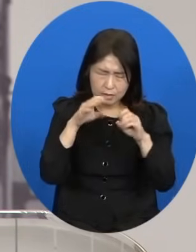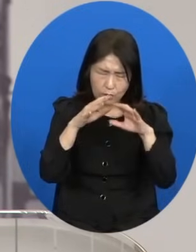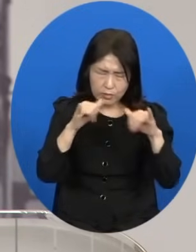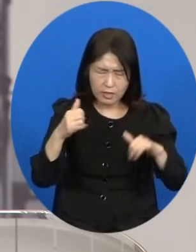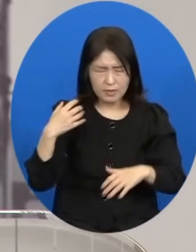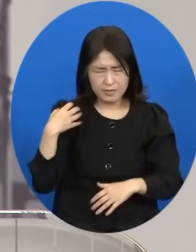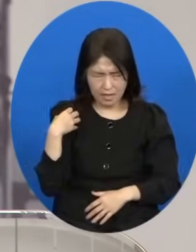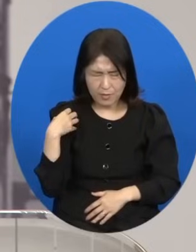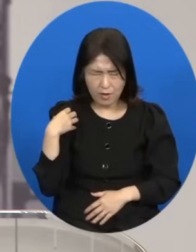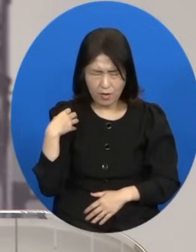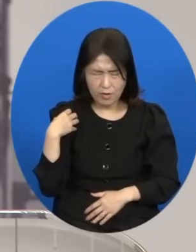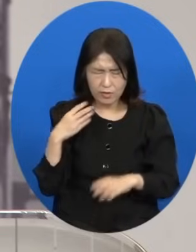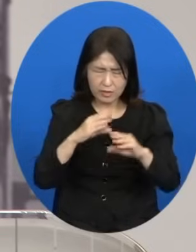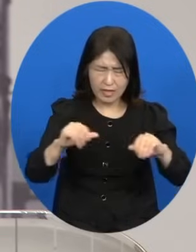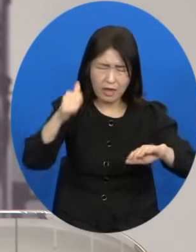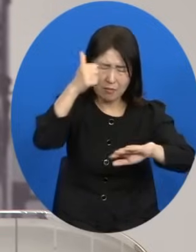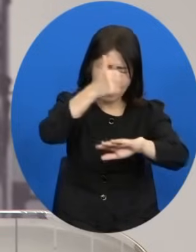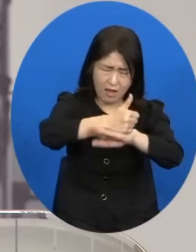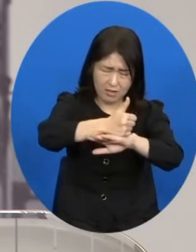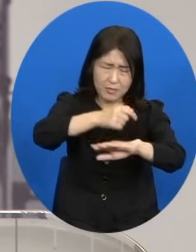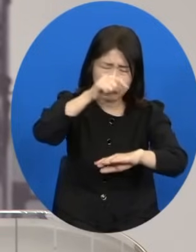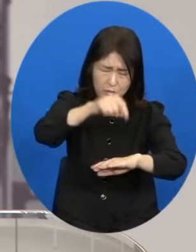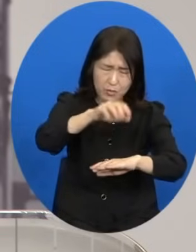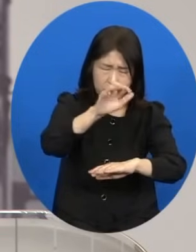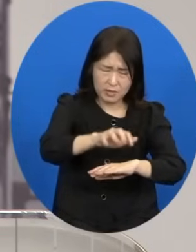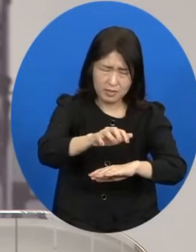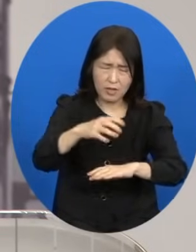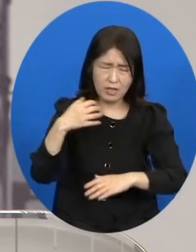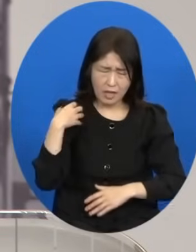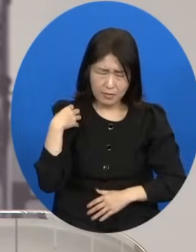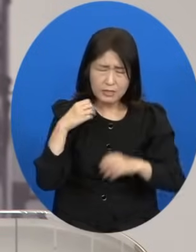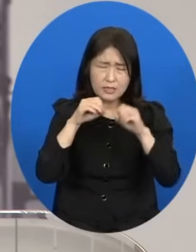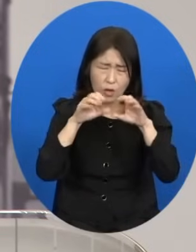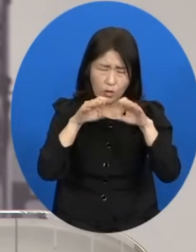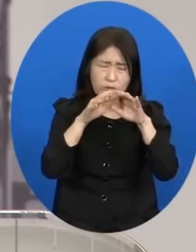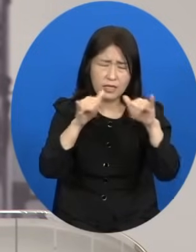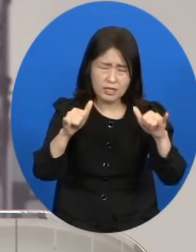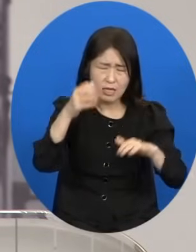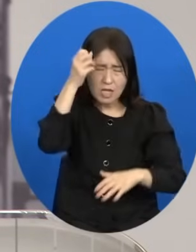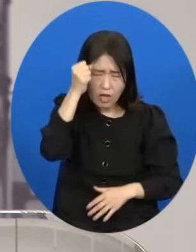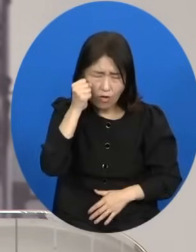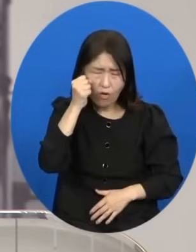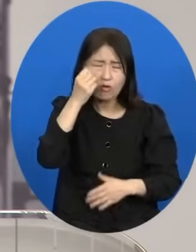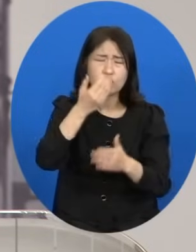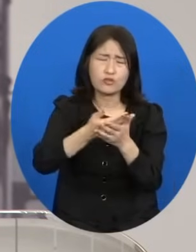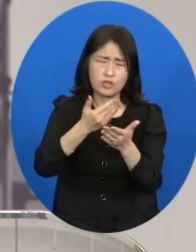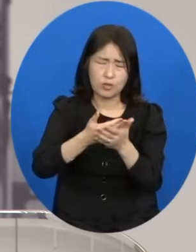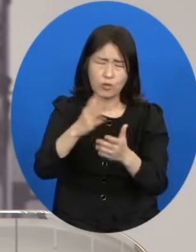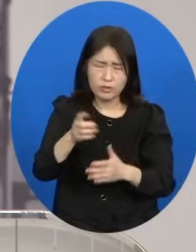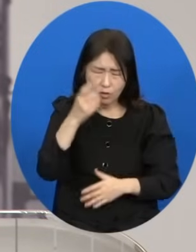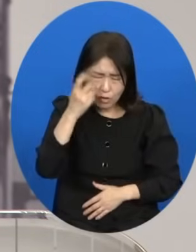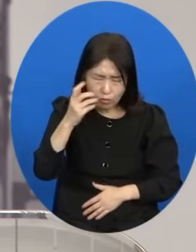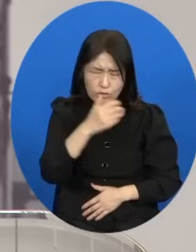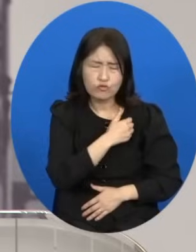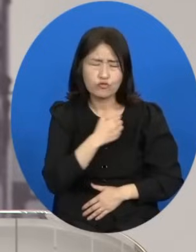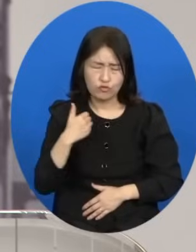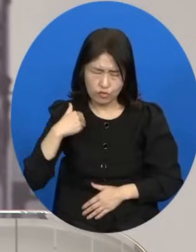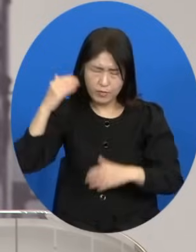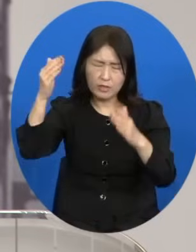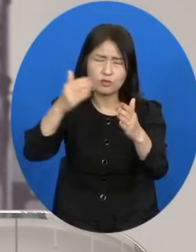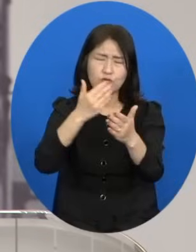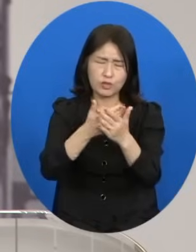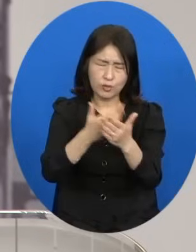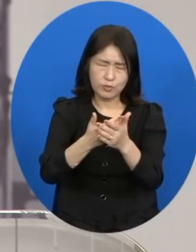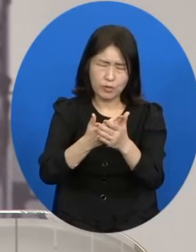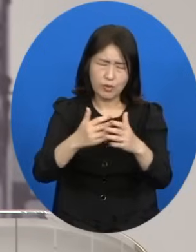지금 그 땅 끝에서 하는 선교지에서 그 사명을 감당하는 우리 선교사님들을 기억하여 주시고 성령으로 충만케 하여 주시고 지금도